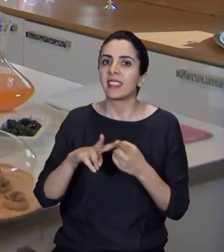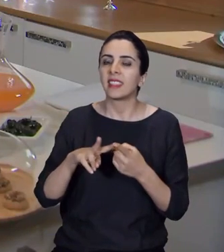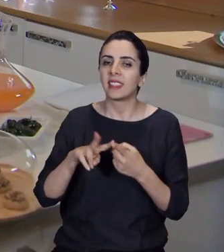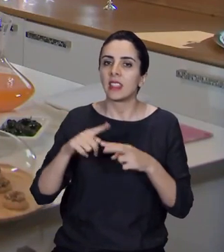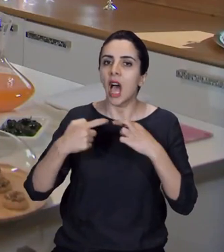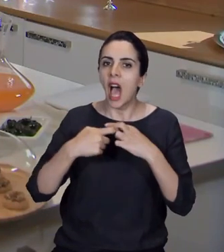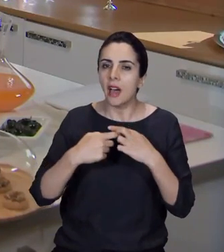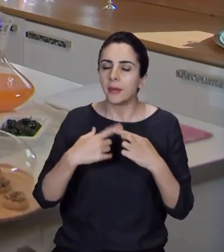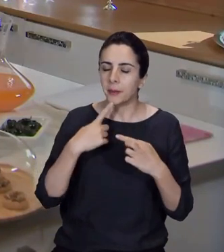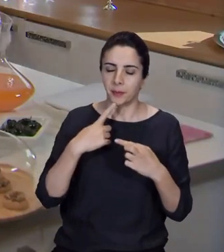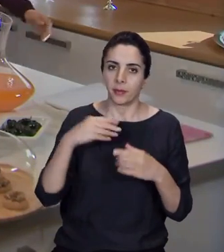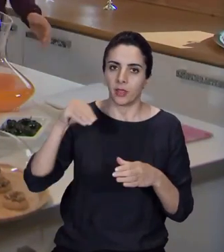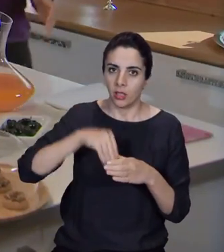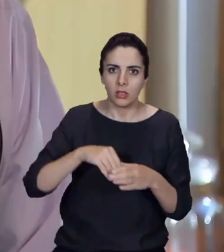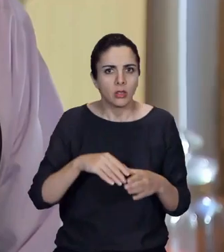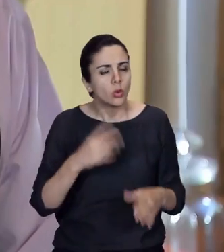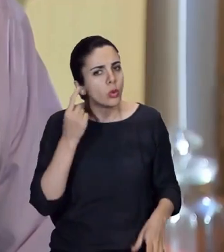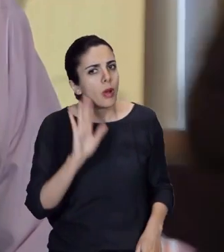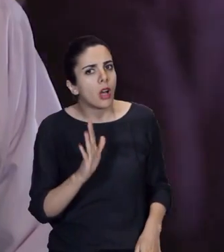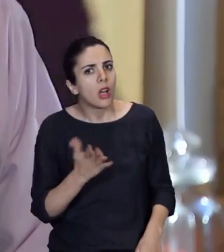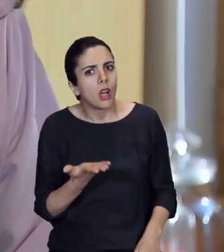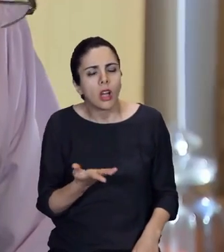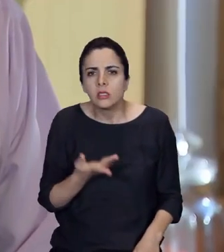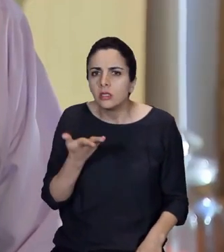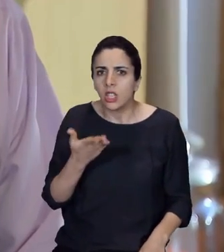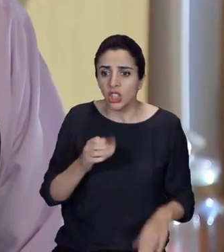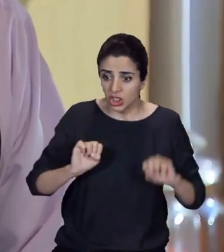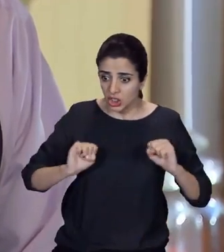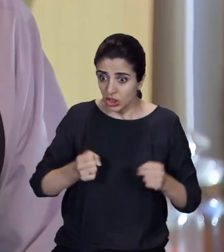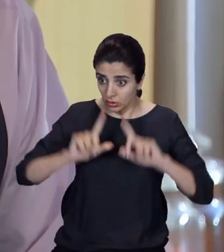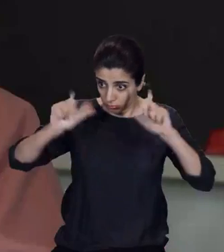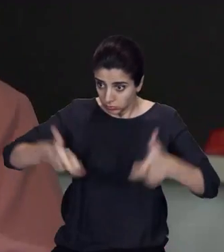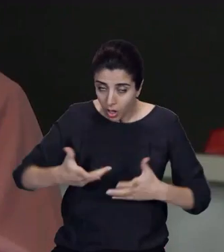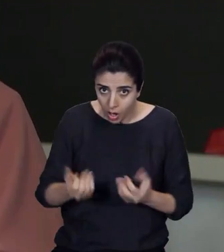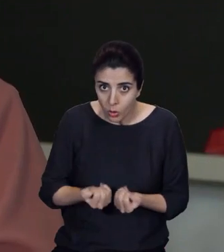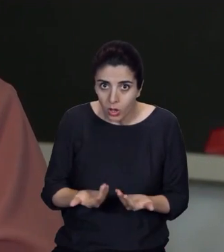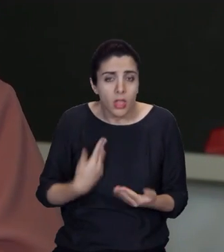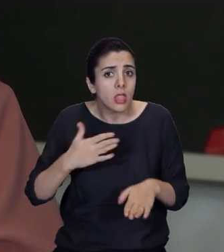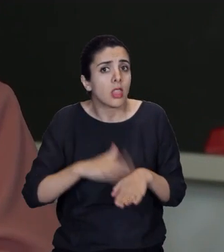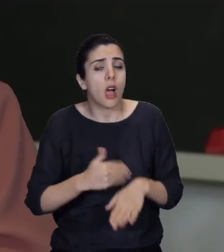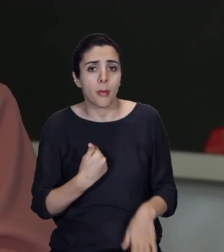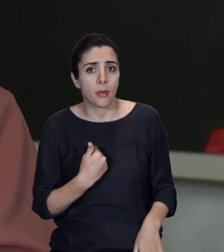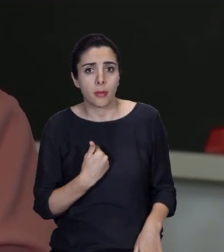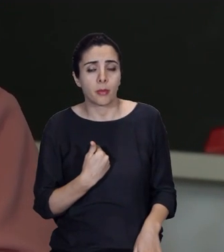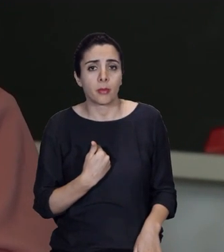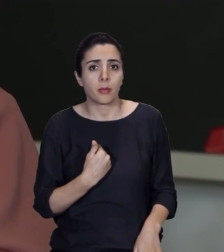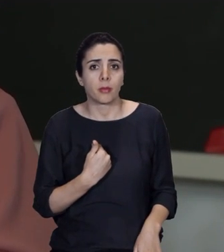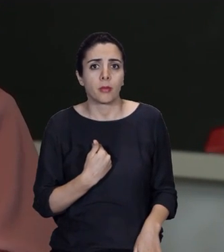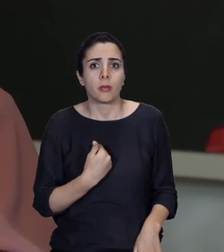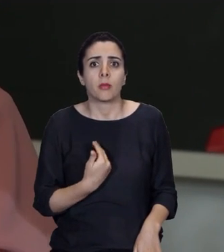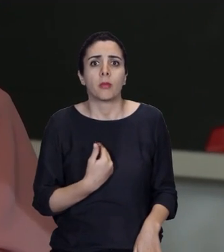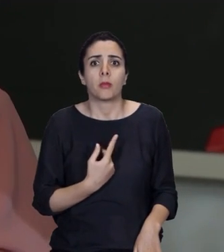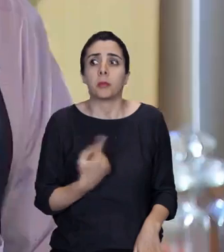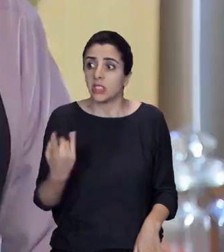unutma. Ne diye? Allah aşkına sen kışlık erzak mı düşüyorsun? Ne yapayım Ökkeş? Yani anında bir şey